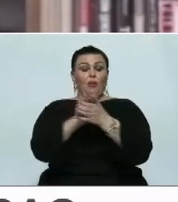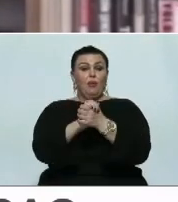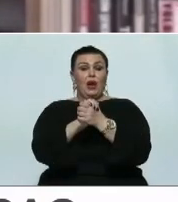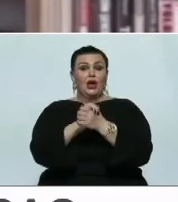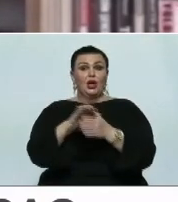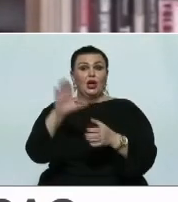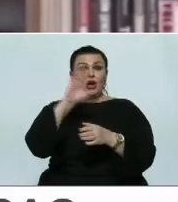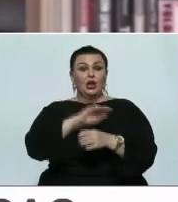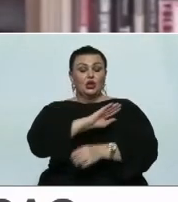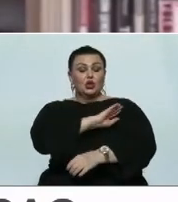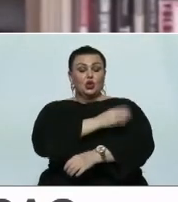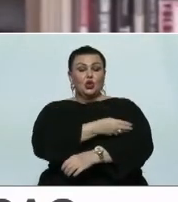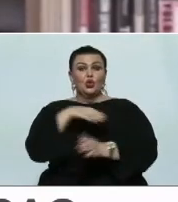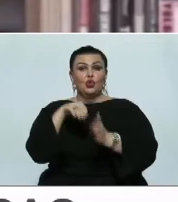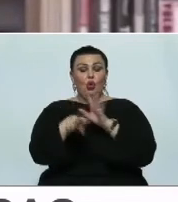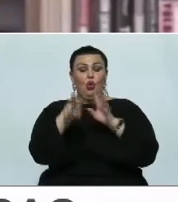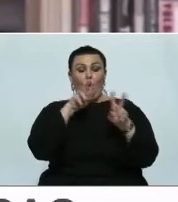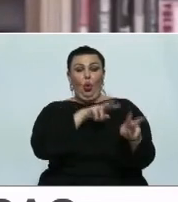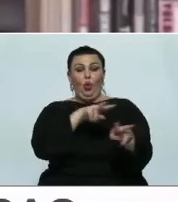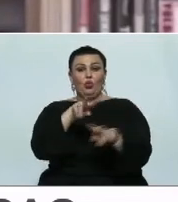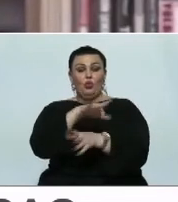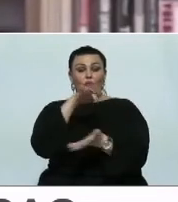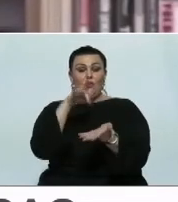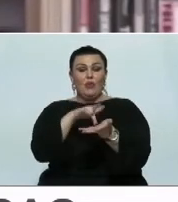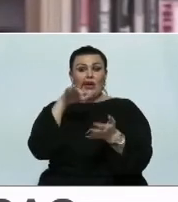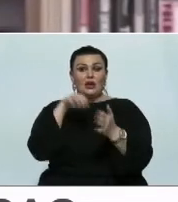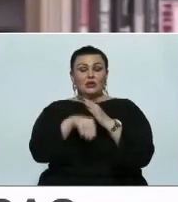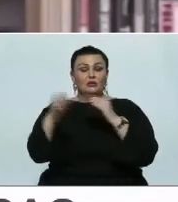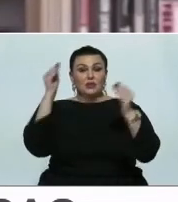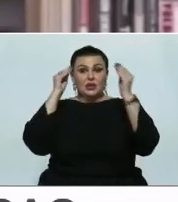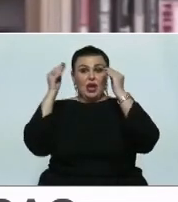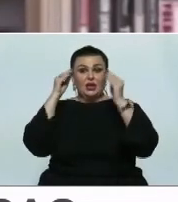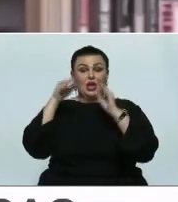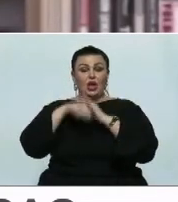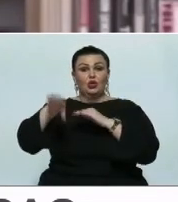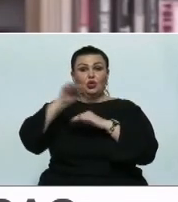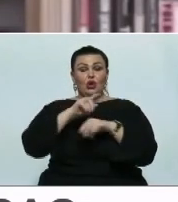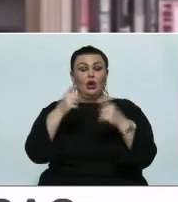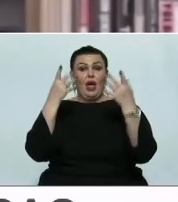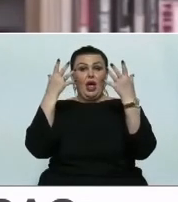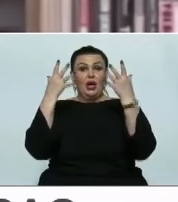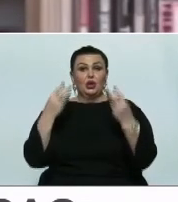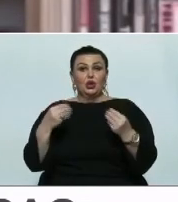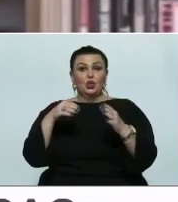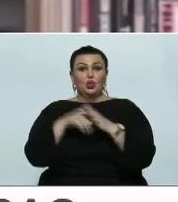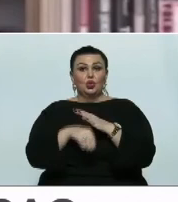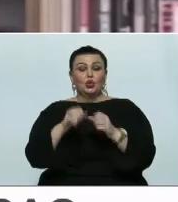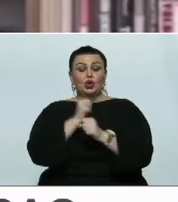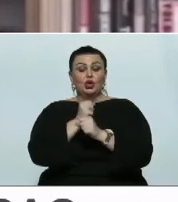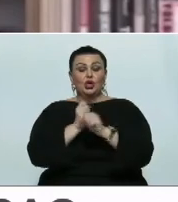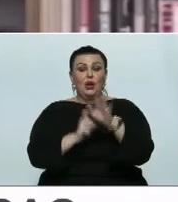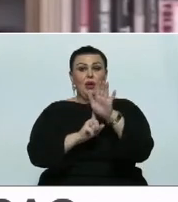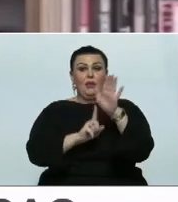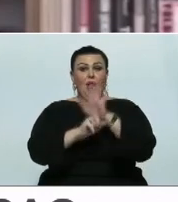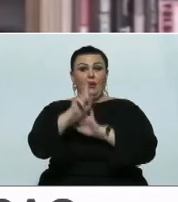faaliyetlerinin denetleneceği, kontrol edeceği merkezin de zannediyorum aynı gün işletmeye geçecek.